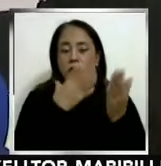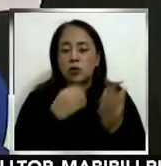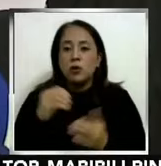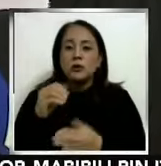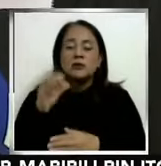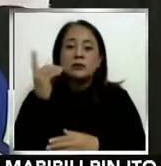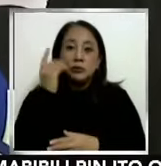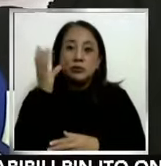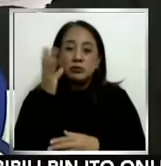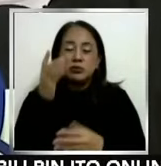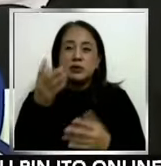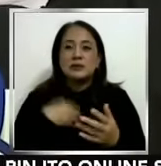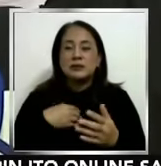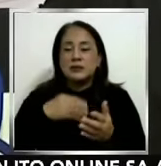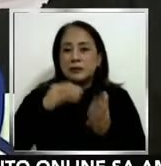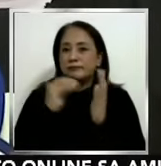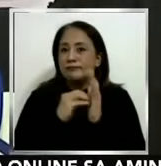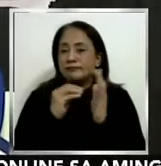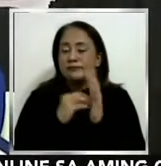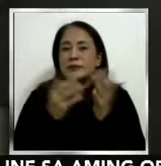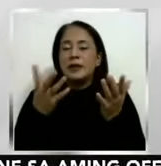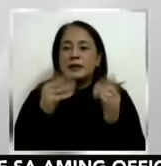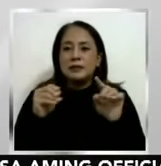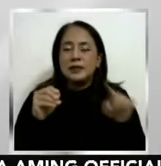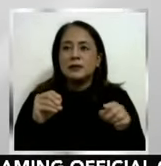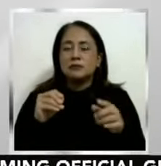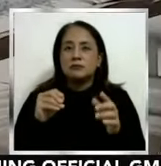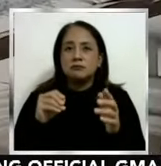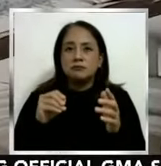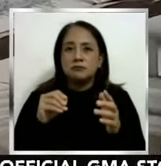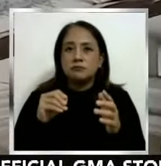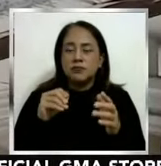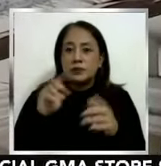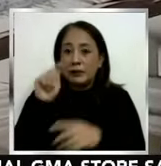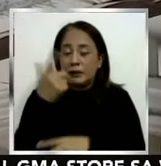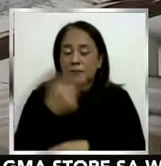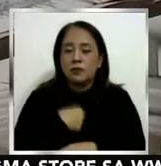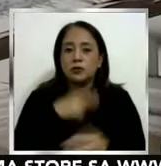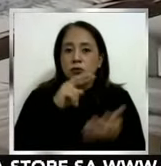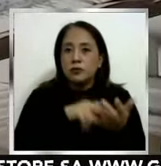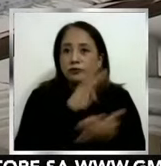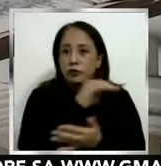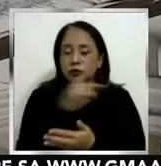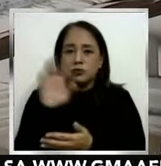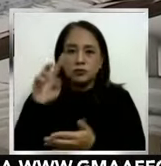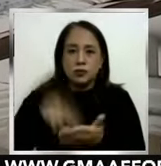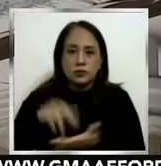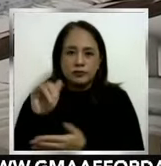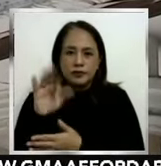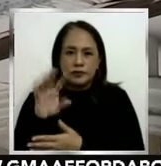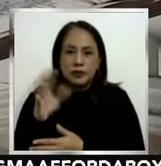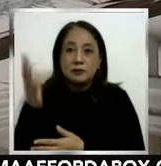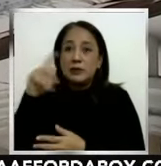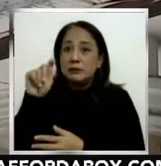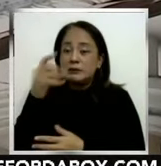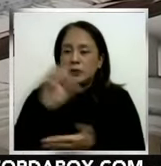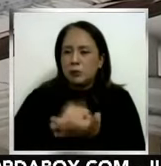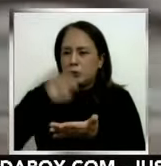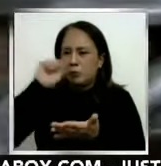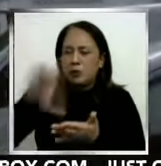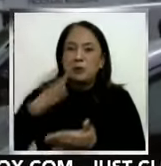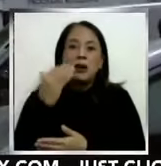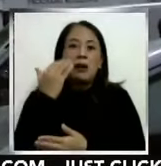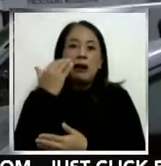ng Taguig mula 2014 hanggang 2015. Lahat yan ibinasura noon ng Piskalya ng Taguig dahil sa lack of probable